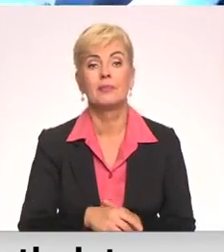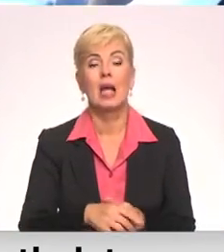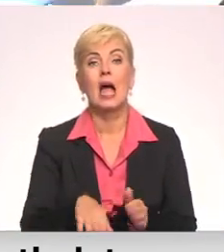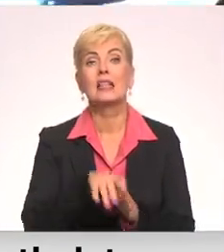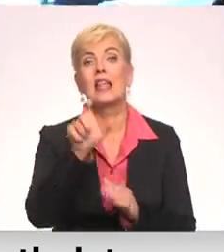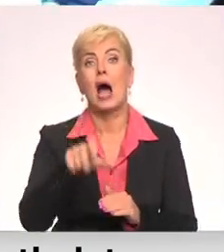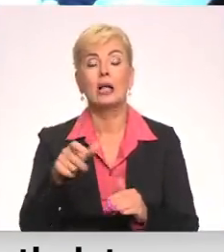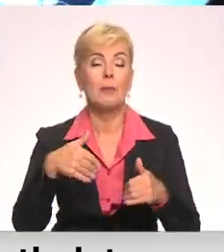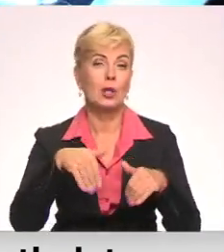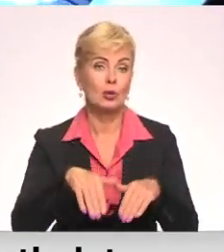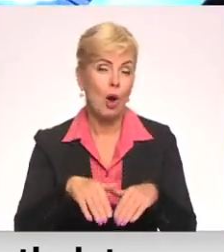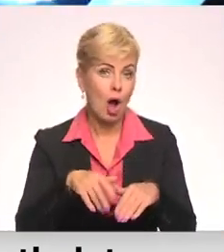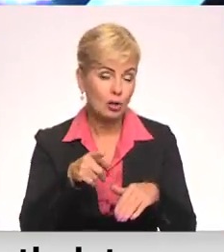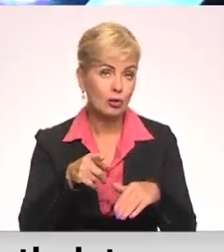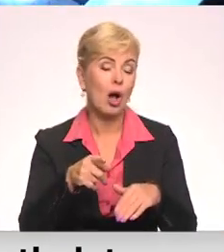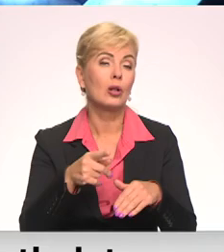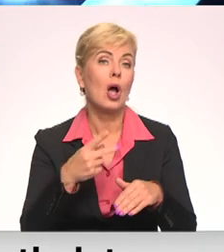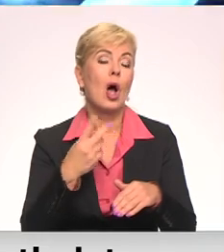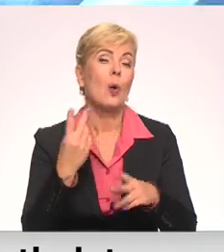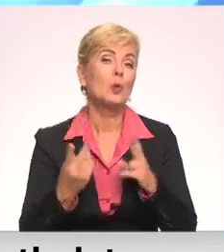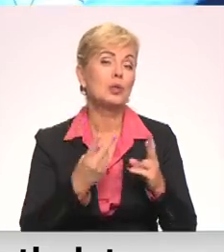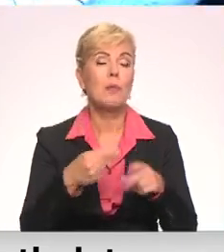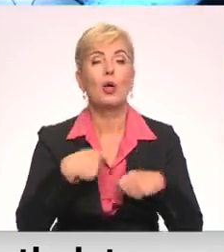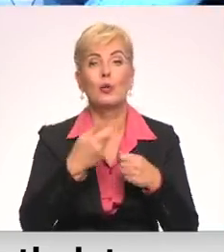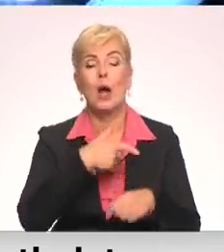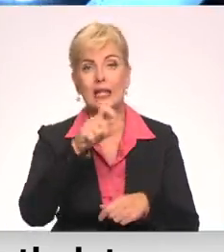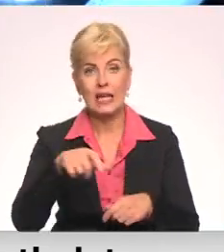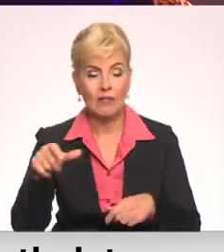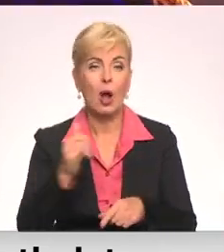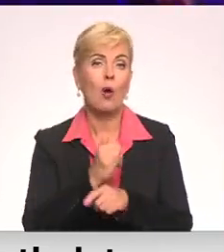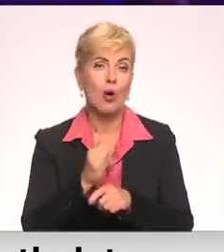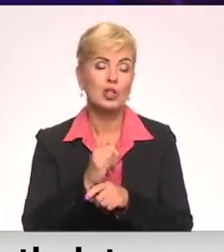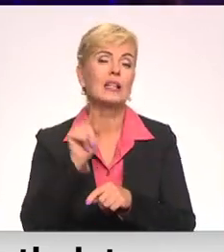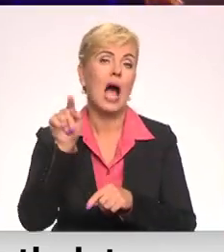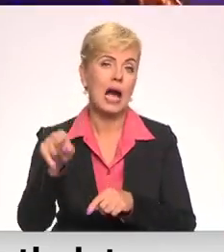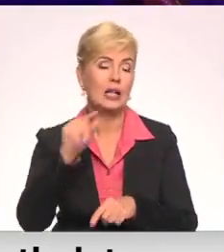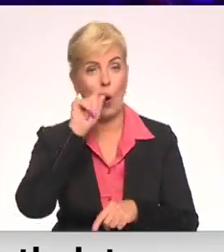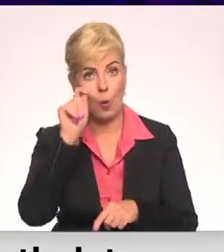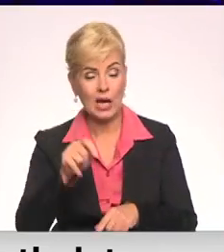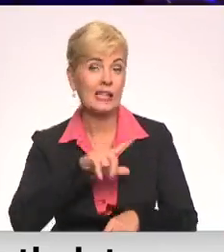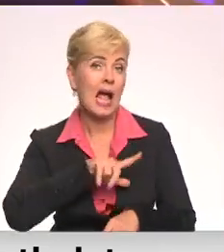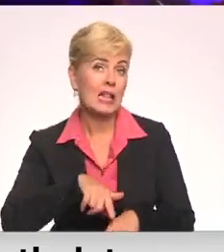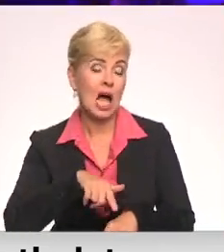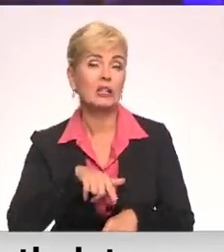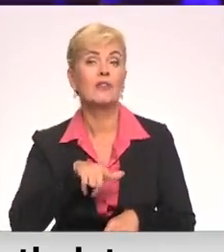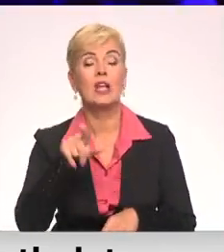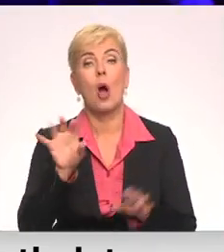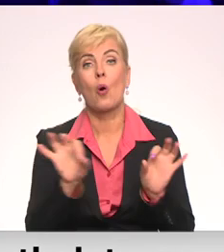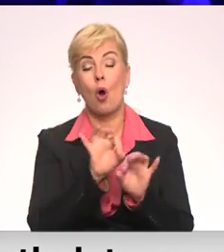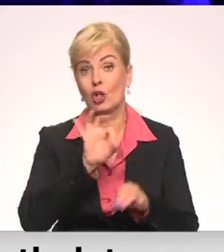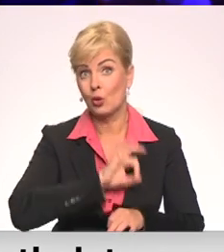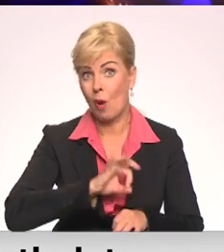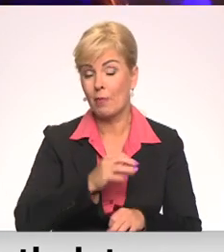dalībnieki nolēmuši, ka uzmundrinot iedzīvotājus iespēju robežās koncertēs arī Ukrainā, bet Latvijas koncertos nopelnītā nauda, kas